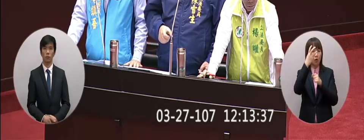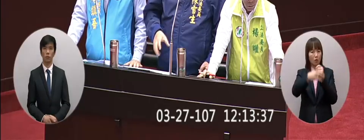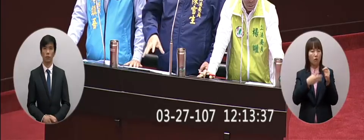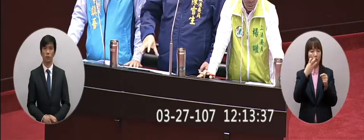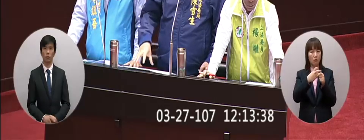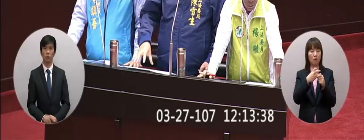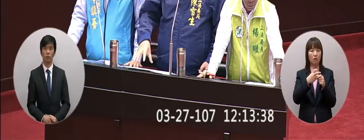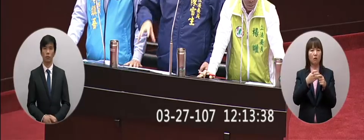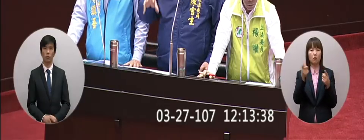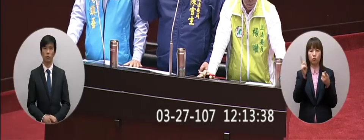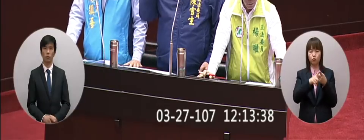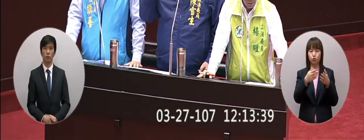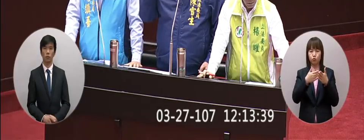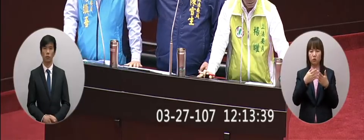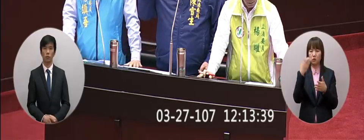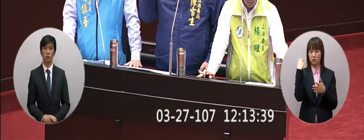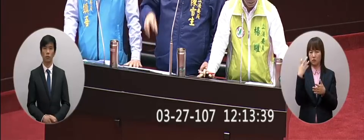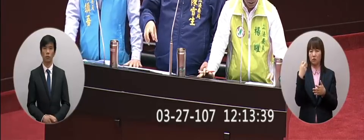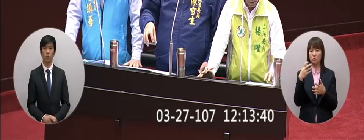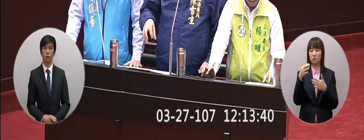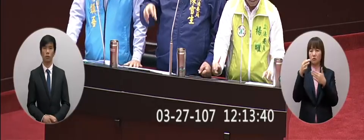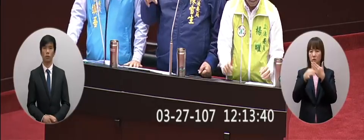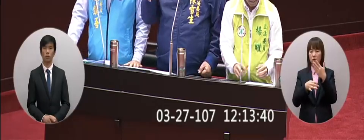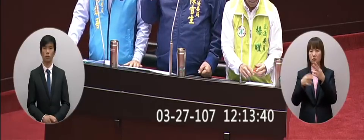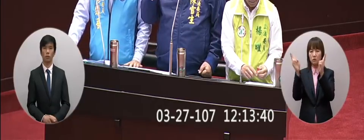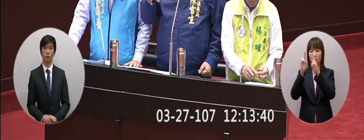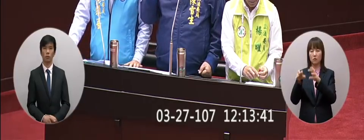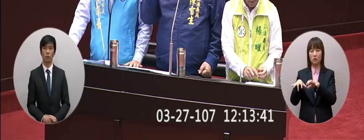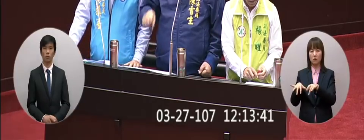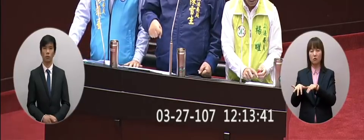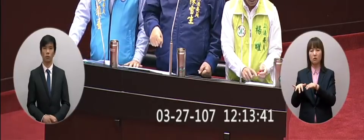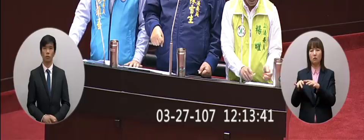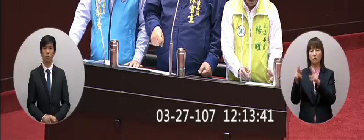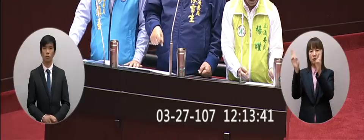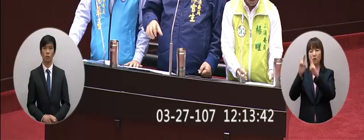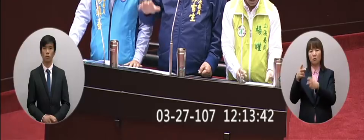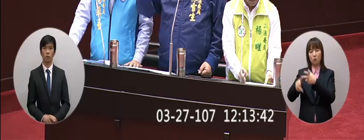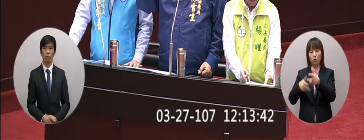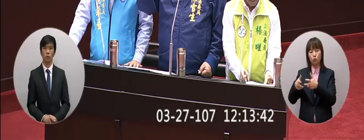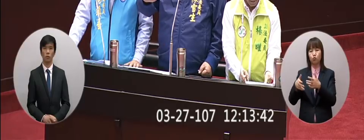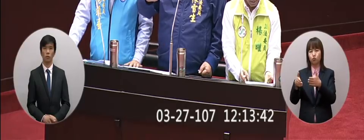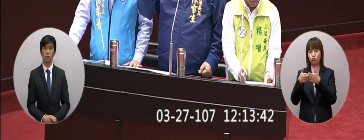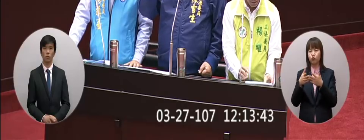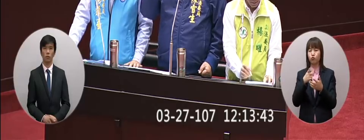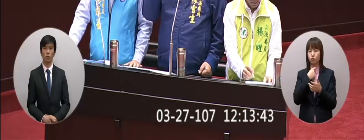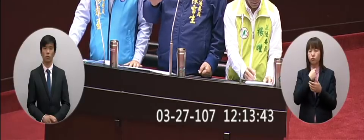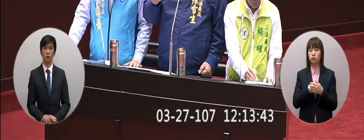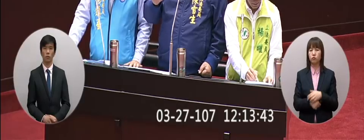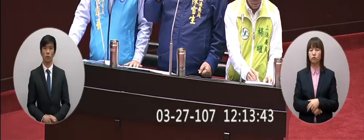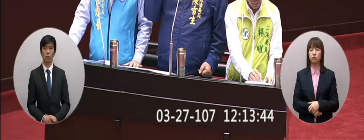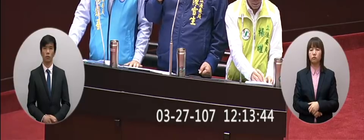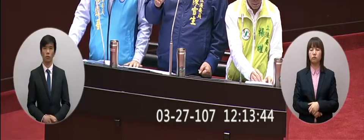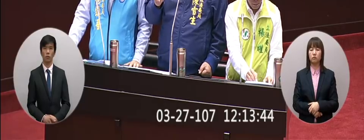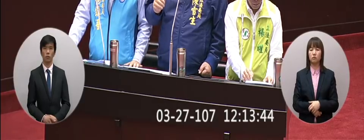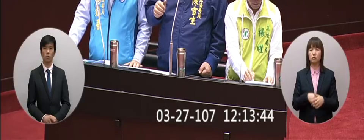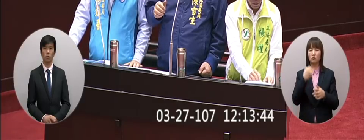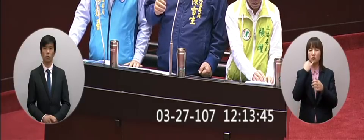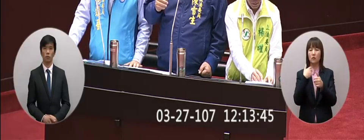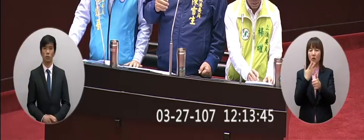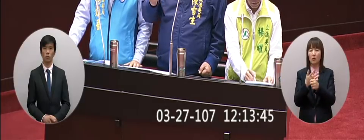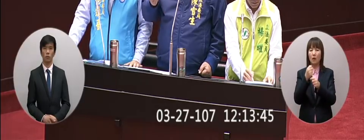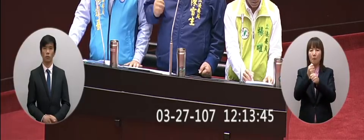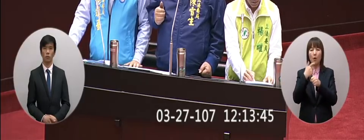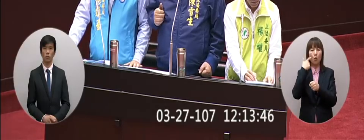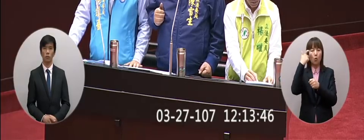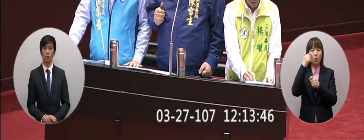的话，你因应新的建厂的电厂的建制啊，它应该可以提供马祖